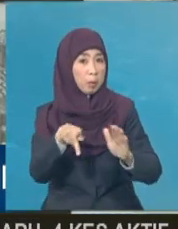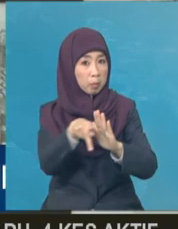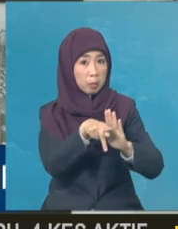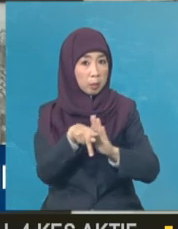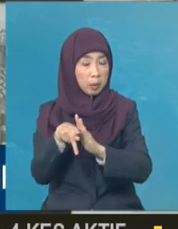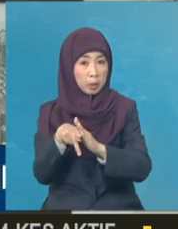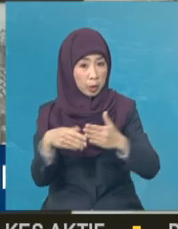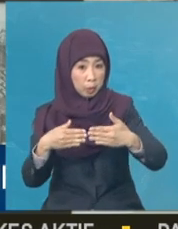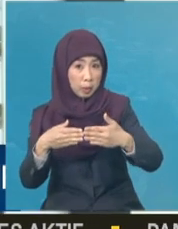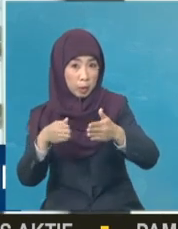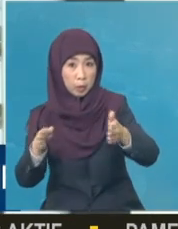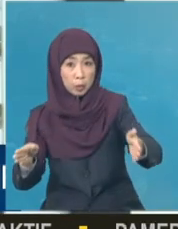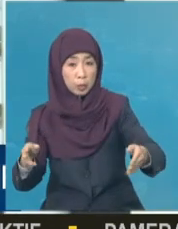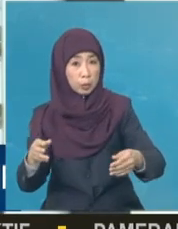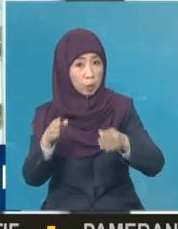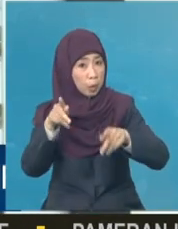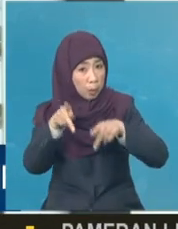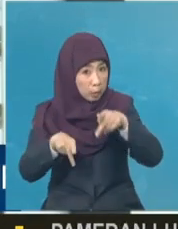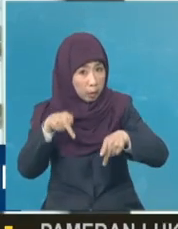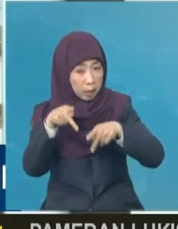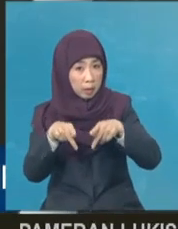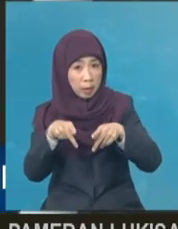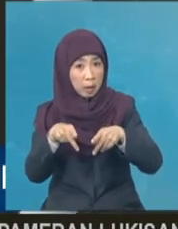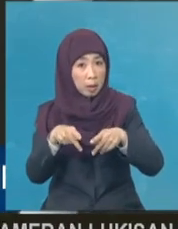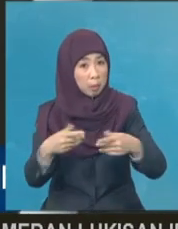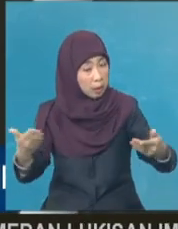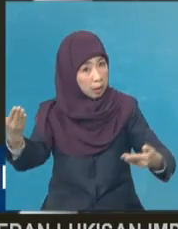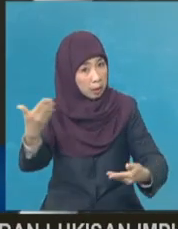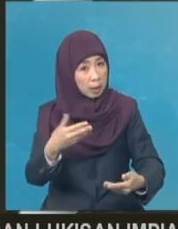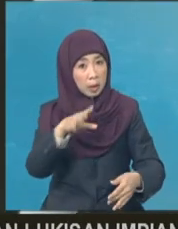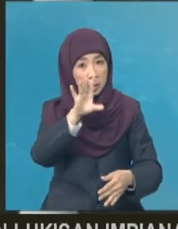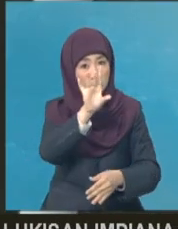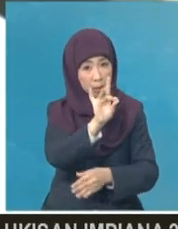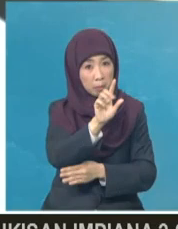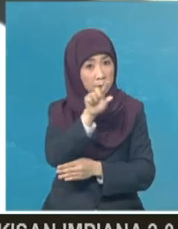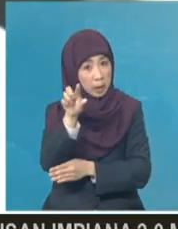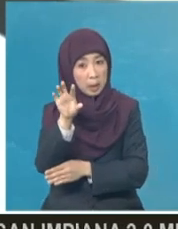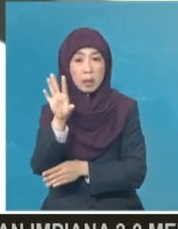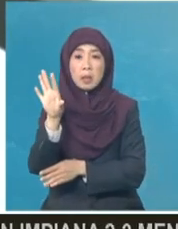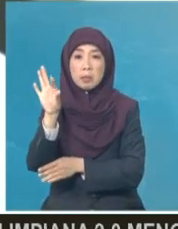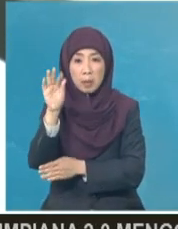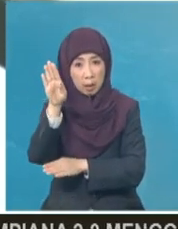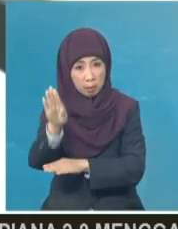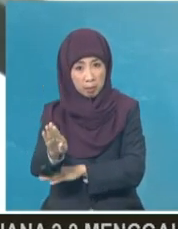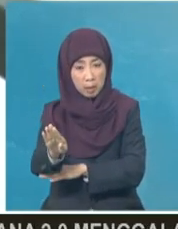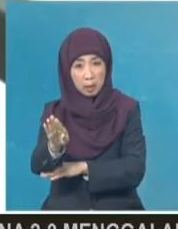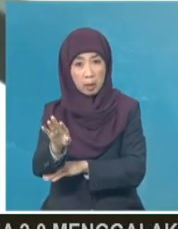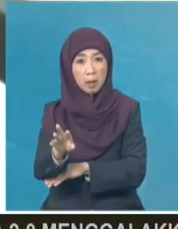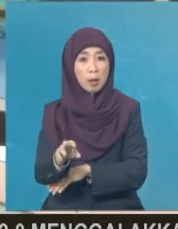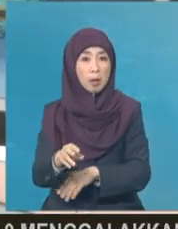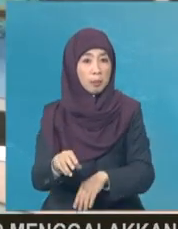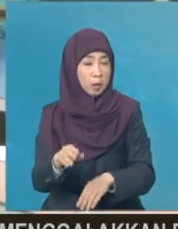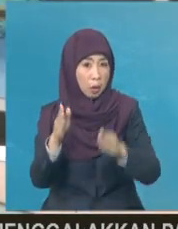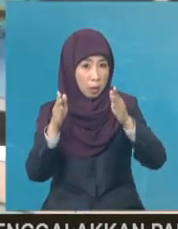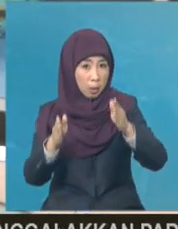dibukakan bagi kunjungan orang ramai setiap hari bermula dari 15.00 tank hingga delapan malam melalui pameran ini juga ramai ke